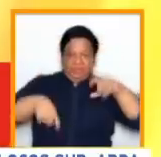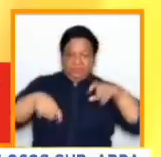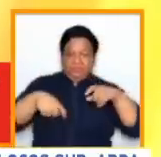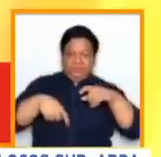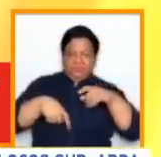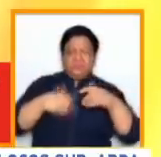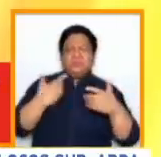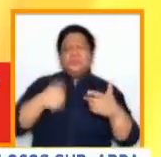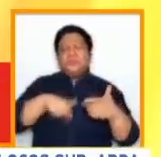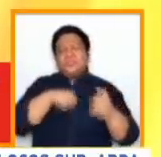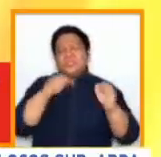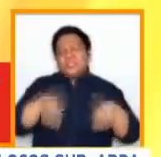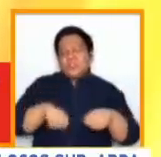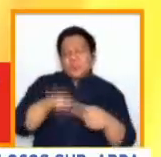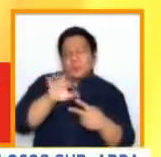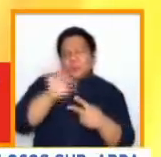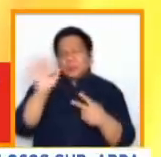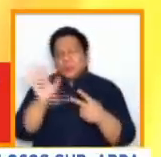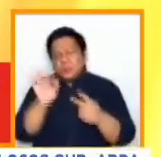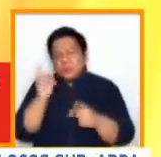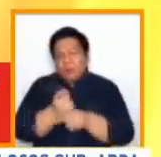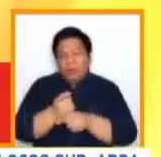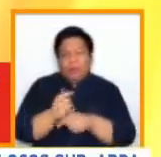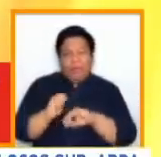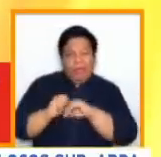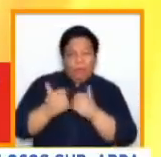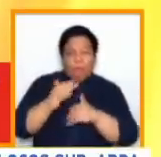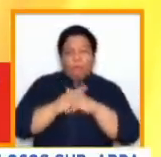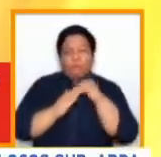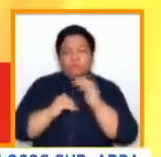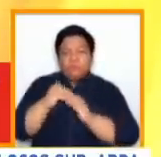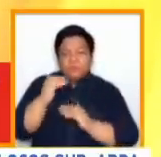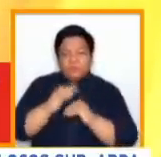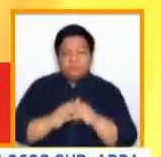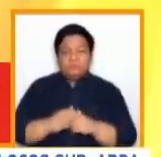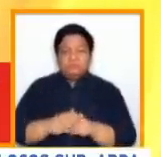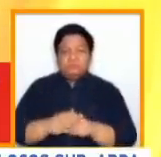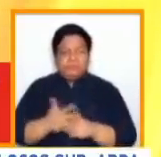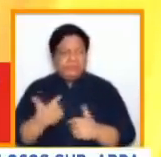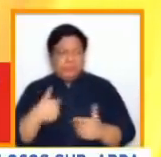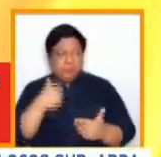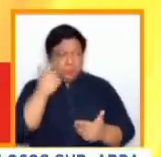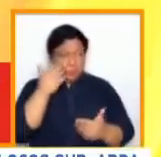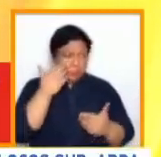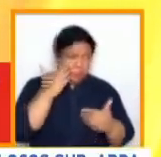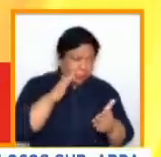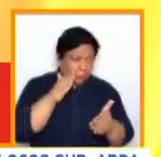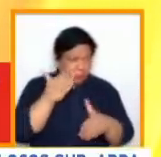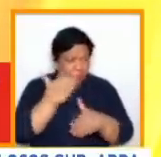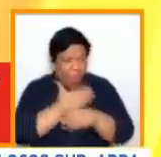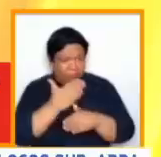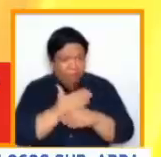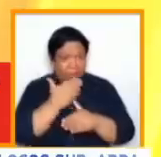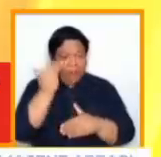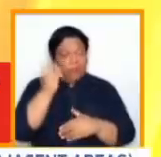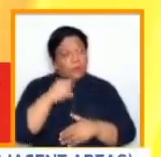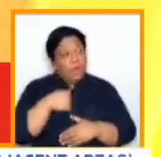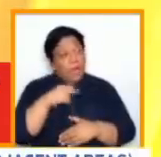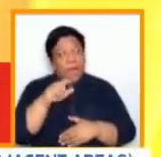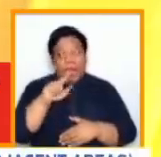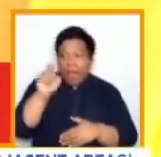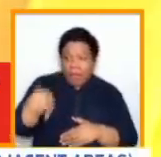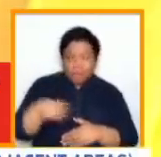diba? Kung paano yung kumbinyente. Kung nakakaabala dahil, di ba? Pag nagtanong naman eh, willing option naman magpakita